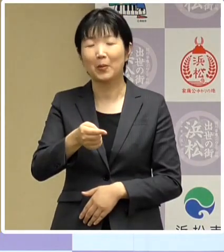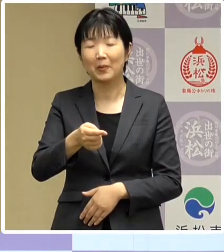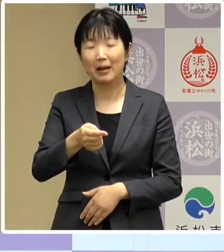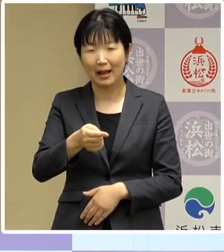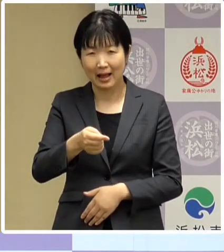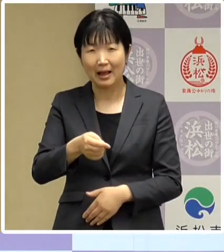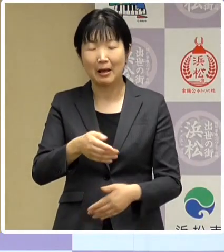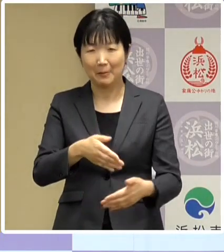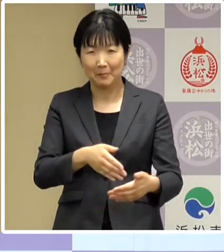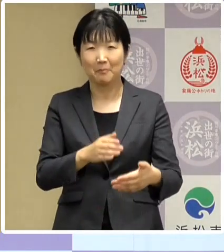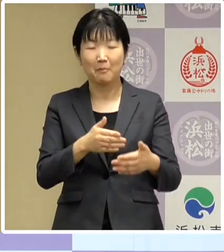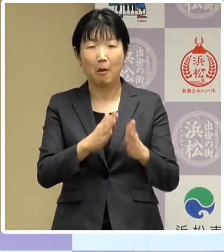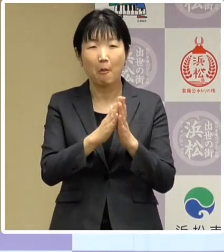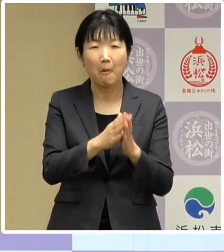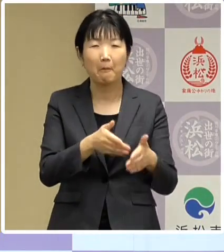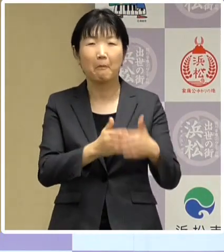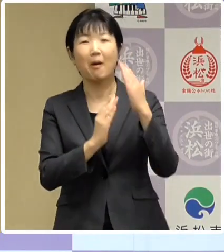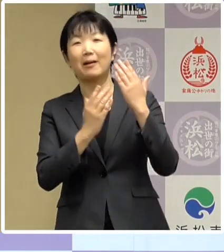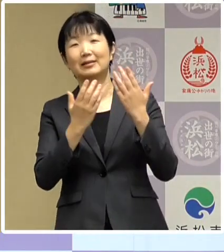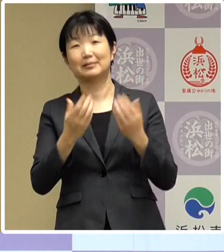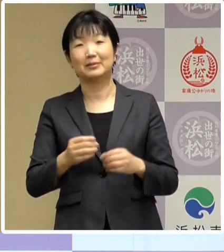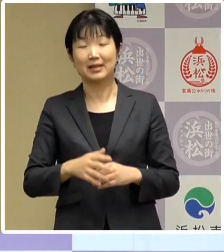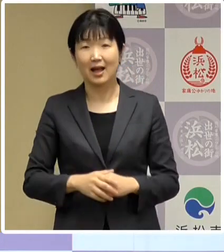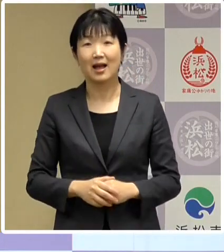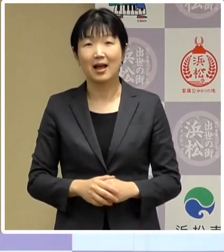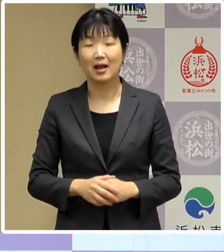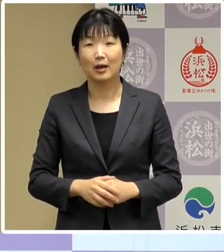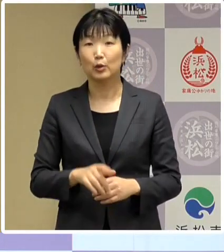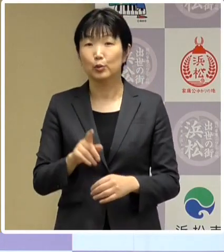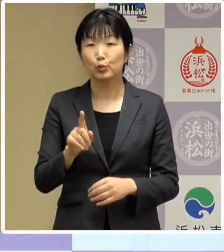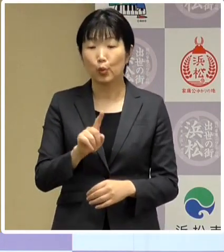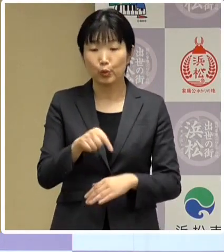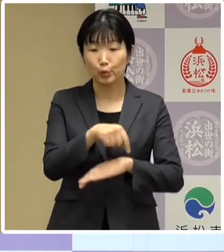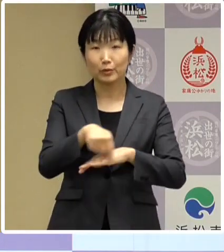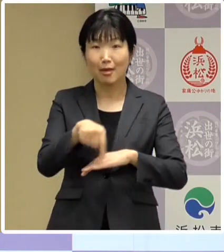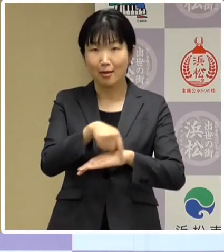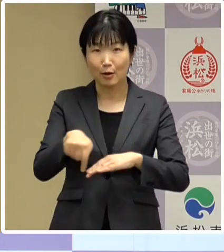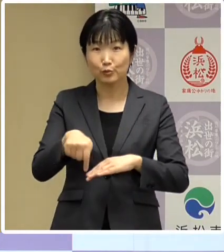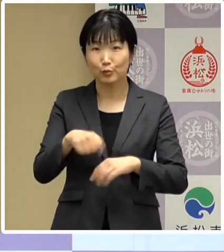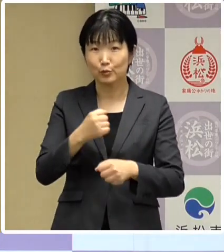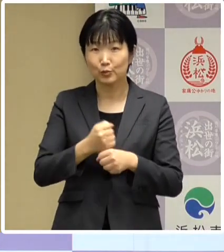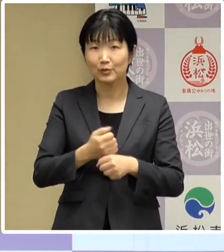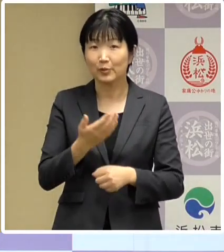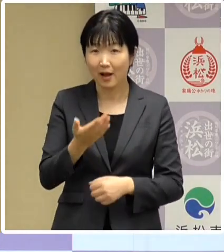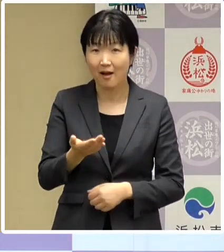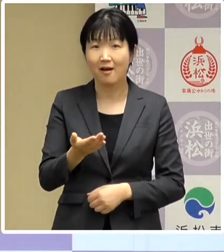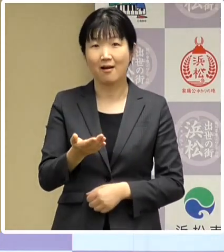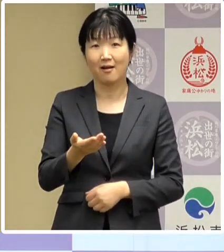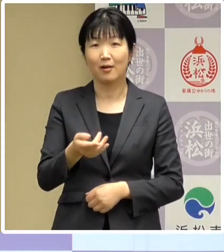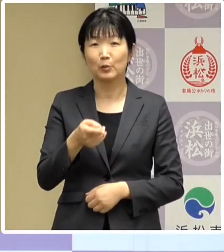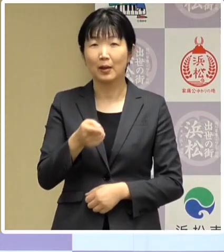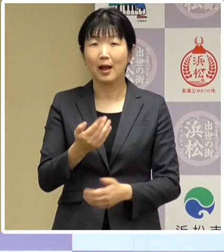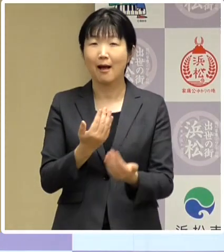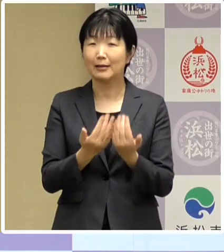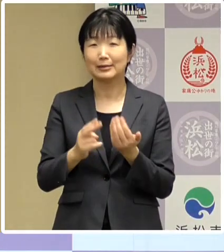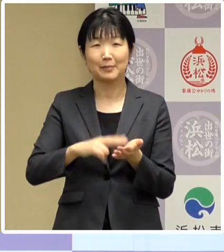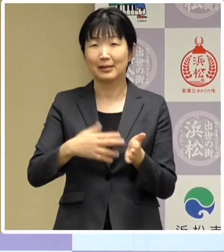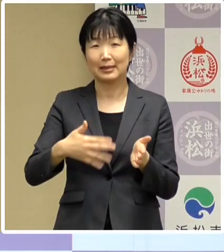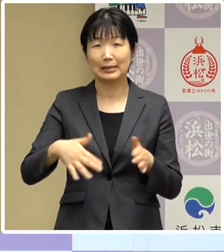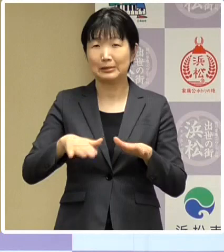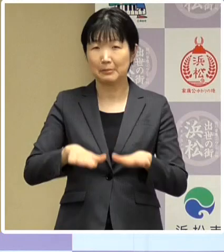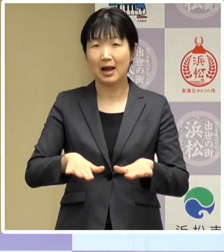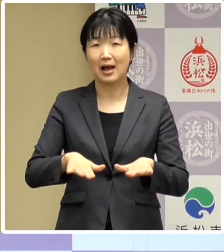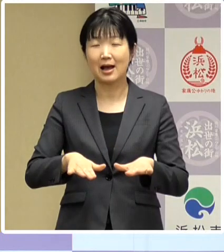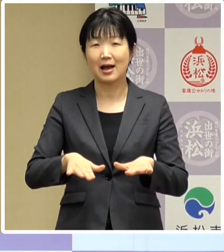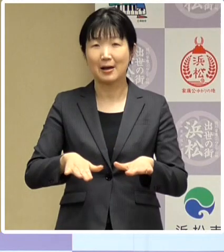たということでございますので、まずはどういう再生計画をですね、作られるのかと、まあ、それが見えてこないとですね、なかなか我々